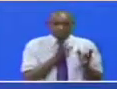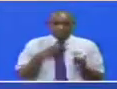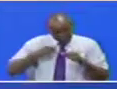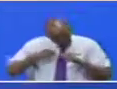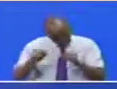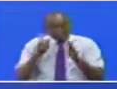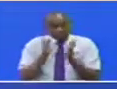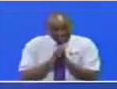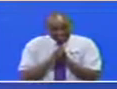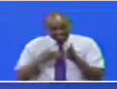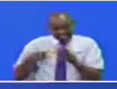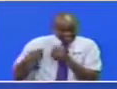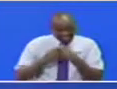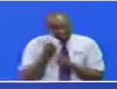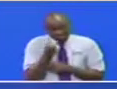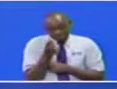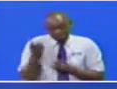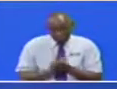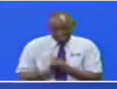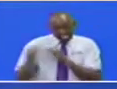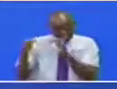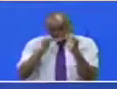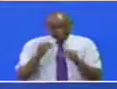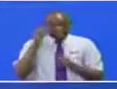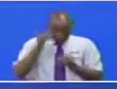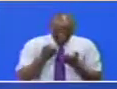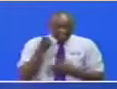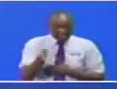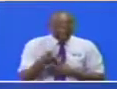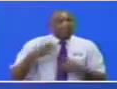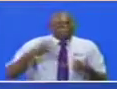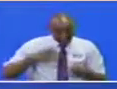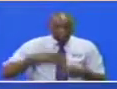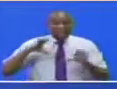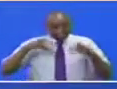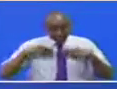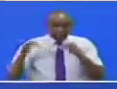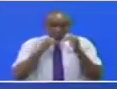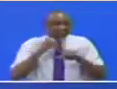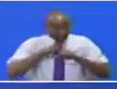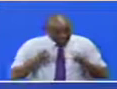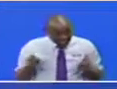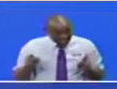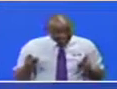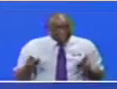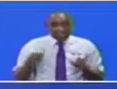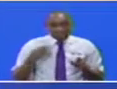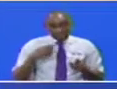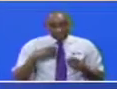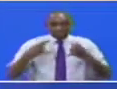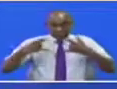mbele, lakini kuna itilafu bado kidogo. Usawa inahitajika na watu wanakubali usawa, lakini bado we have some